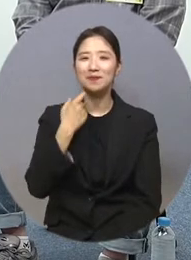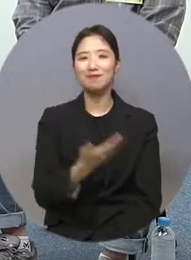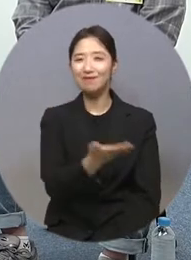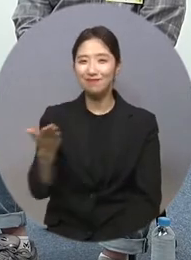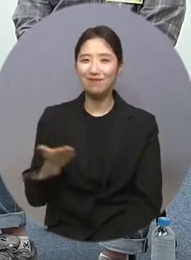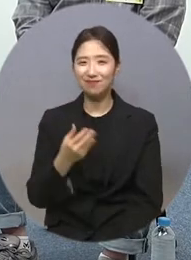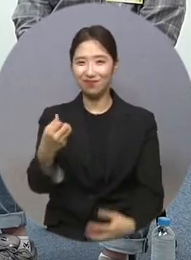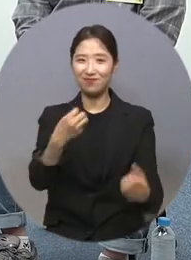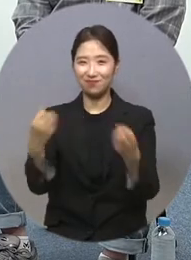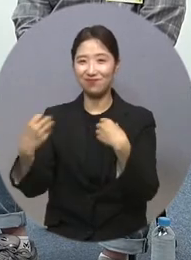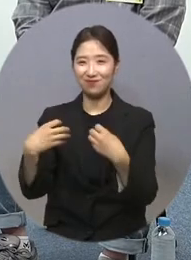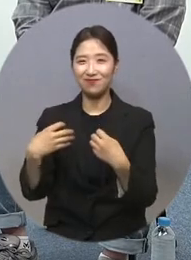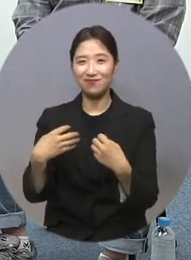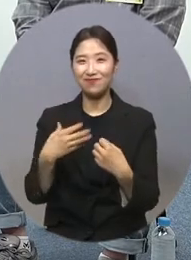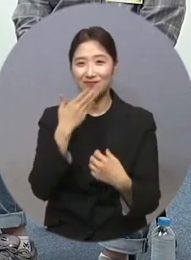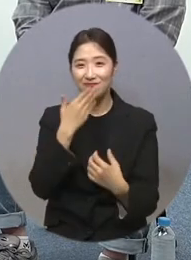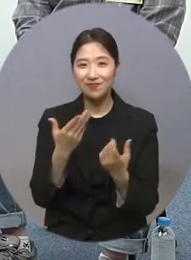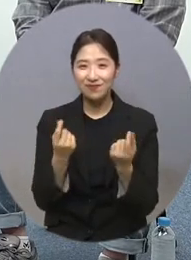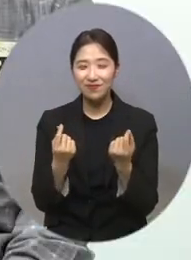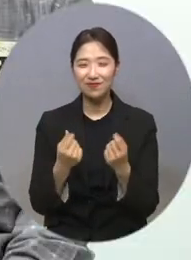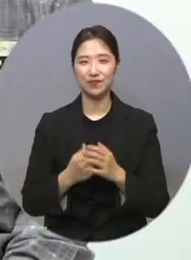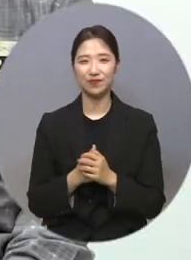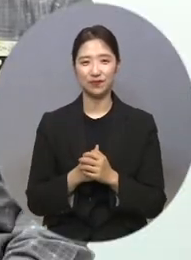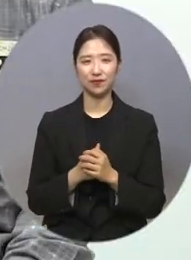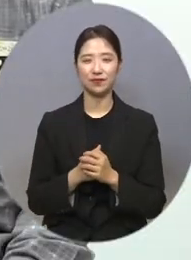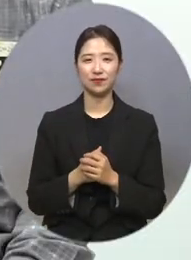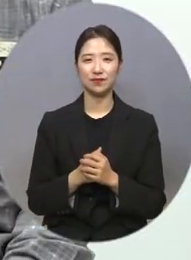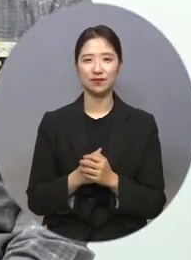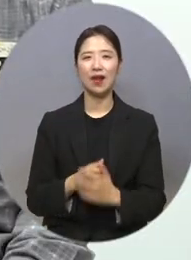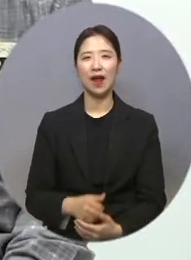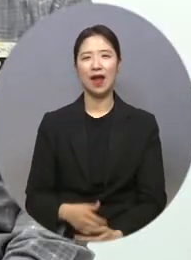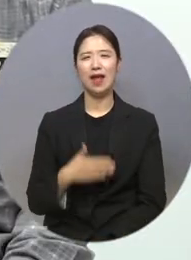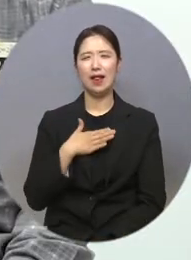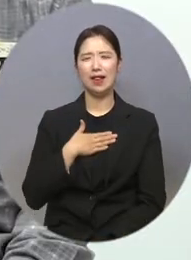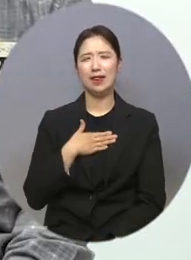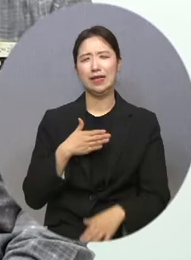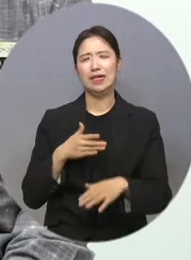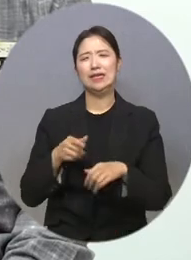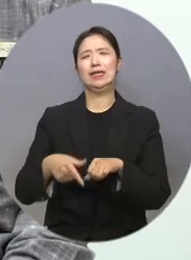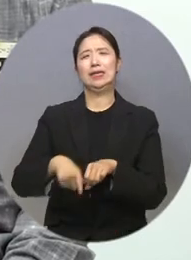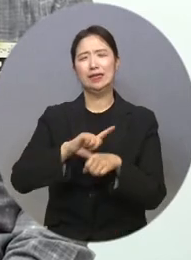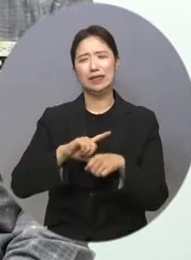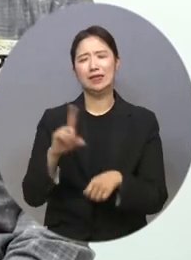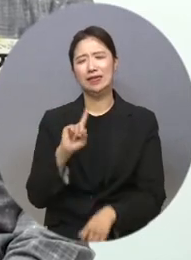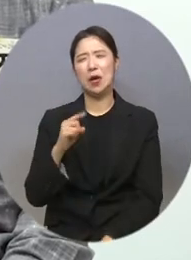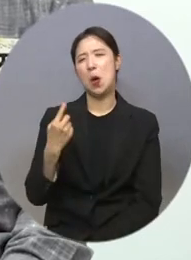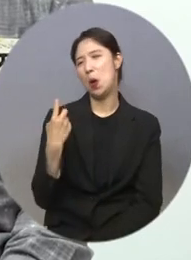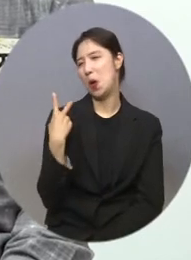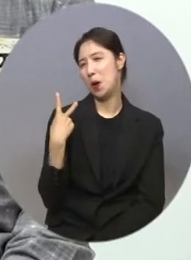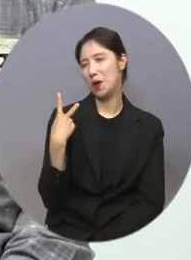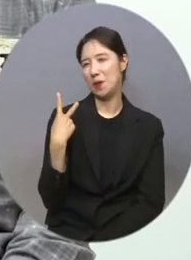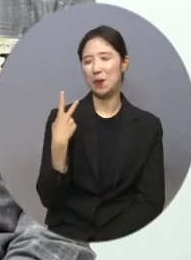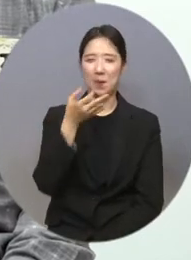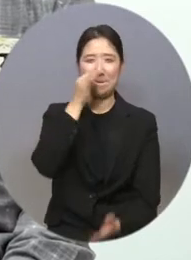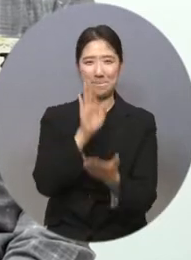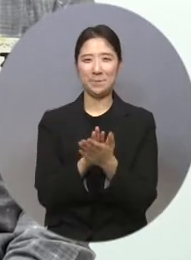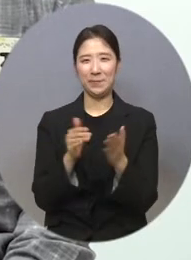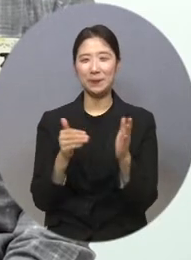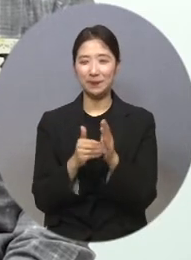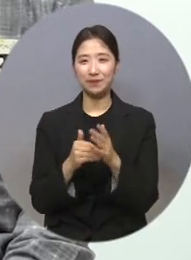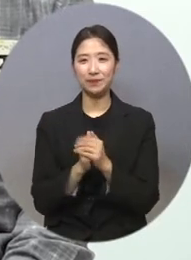코다 보셨다고 하니까. 네, 저는 좀 뒤늦게 엊그저께 봤습니다.